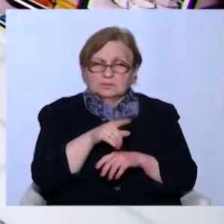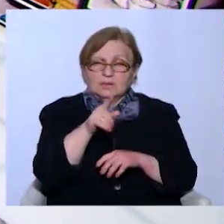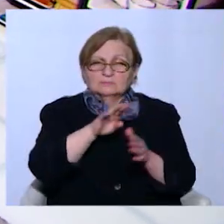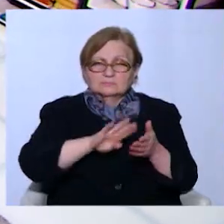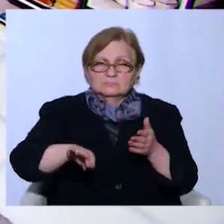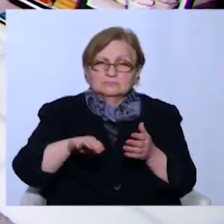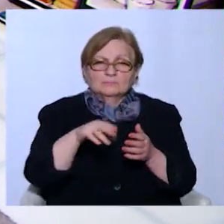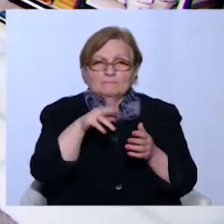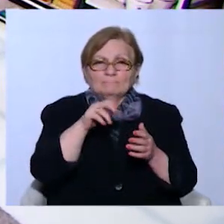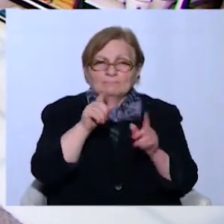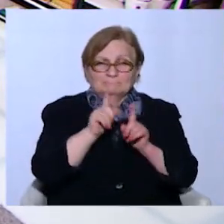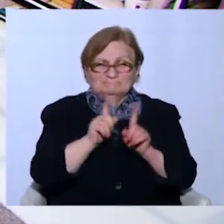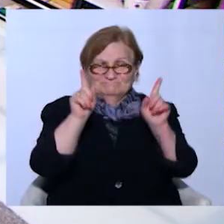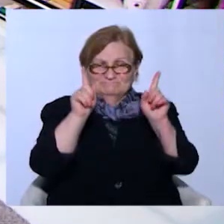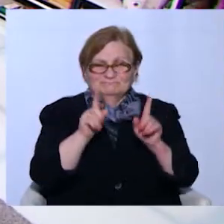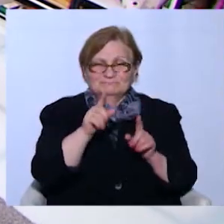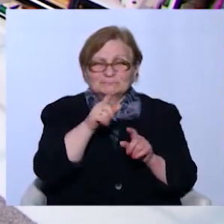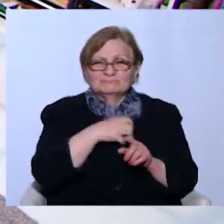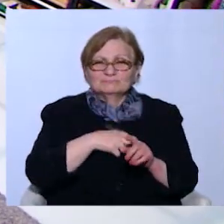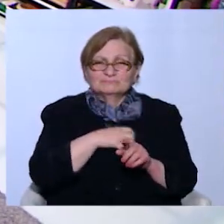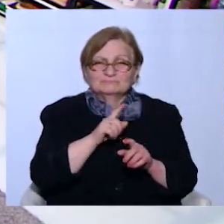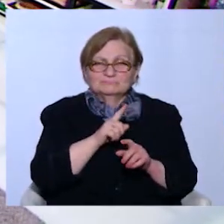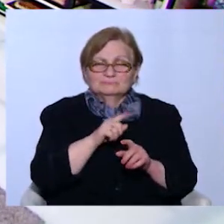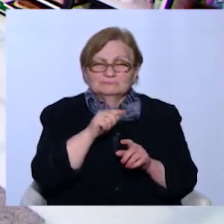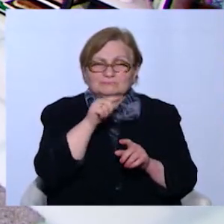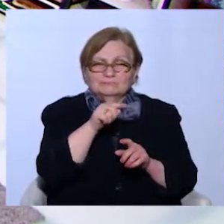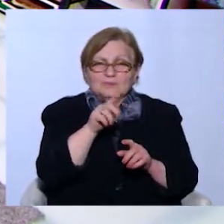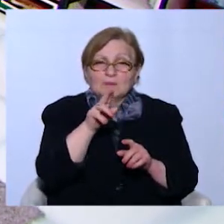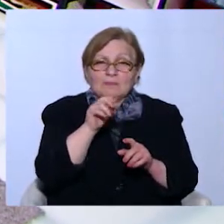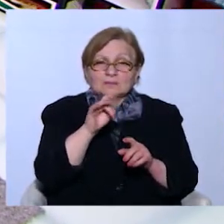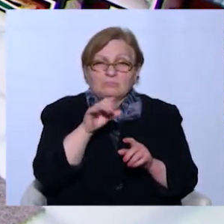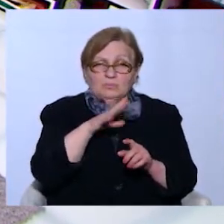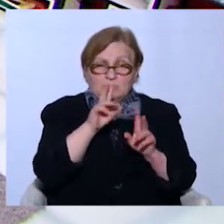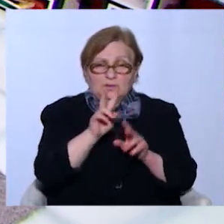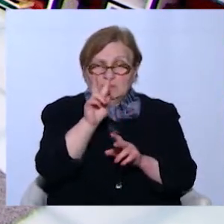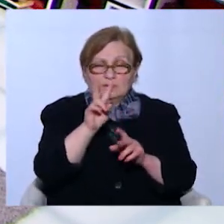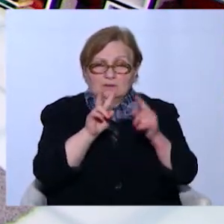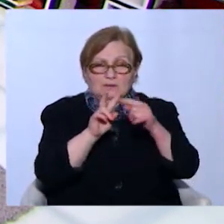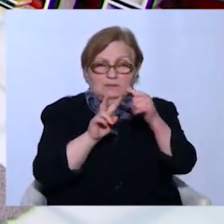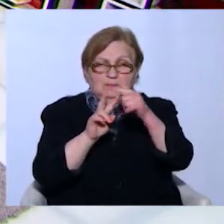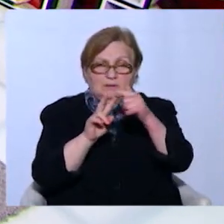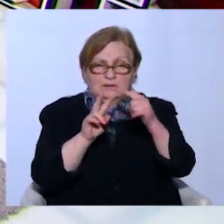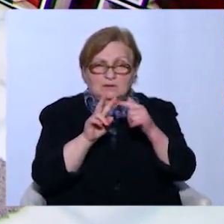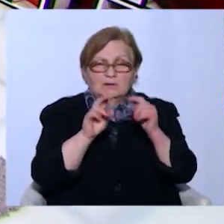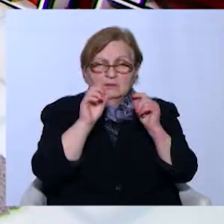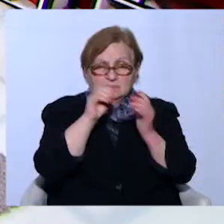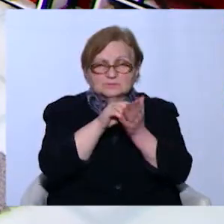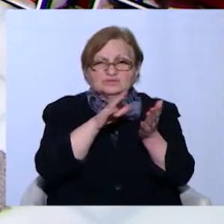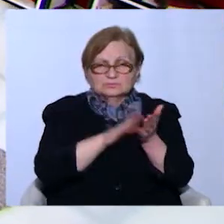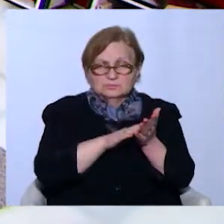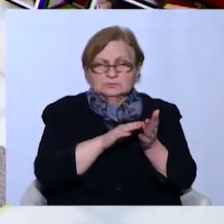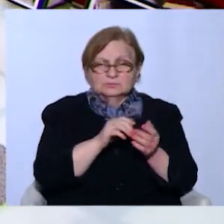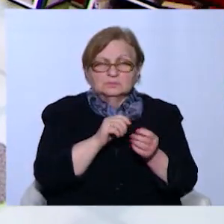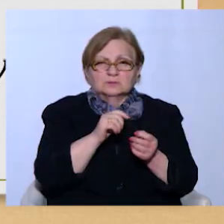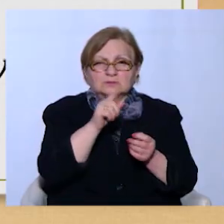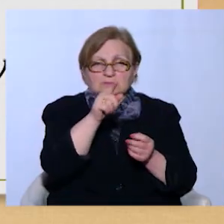ამისა, პარაბოლას წვეროს აქვს ეგ მნიშვნელოვანი მომენტი, რომ იგი პარაბოლა შეიძლება წვეროს საშუალებით ჩაიწეროს აი ესეთნაირად.